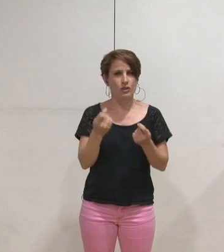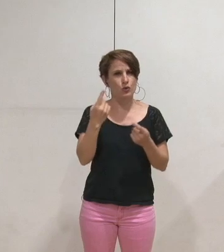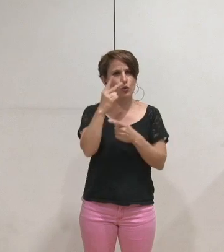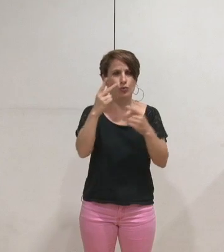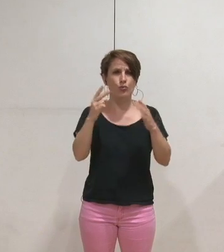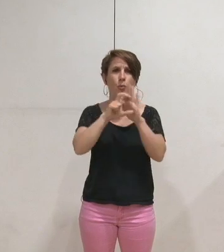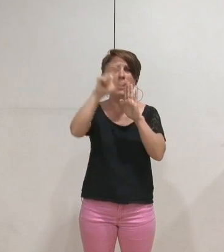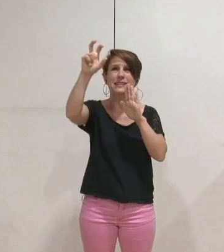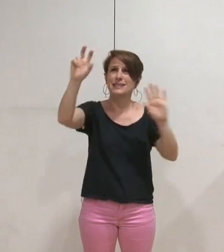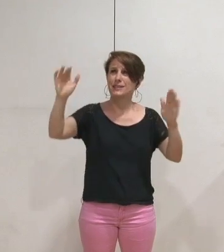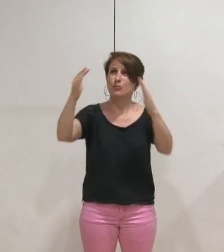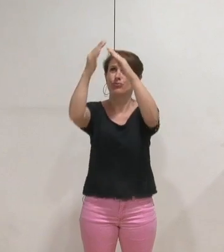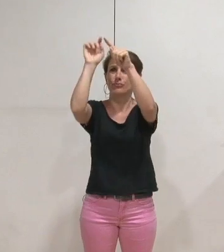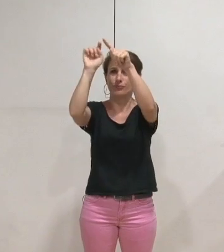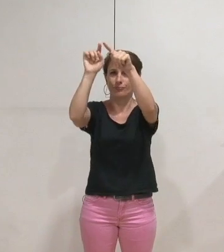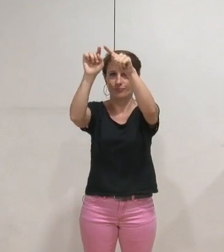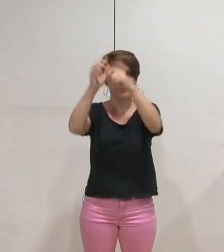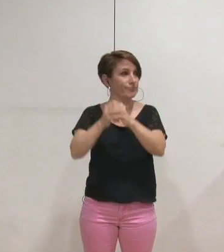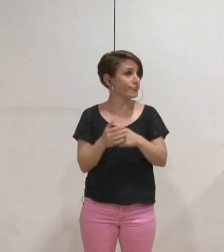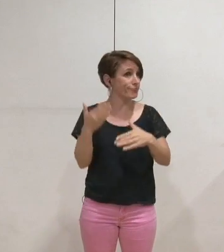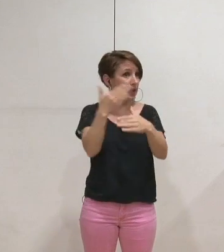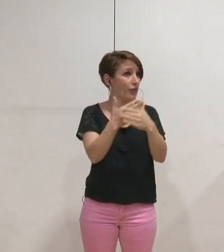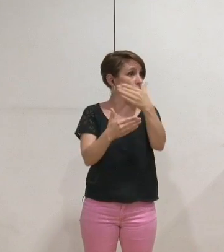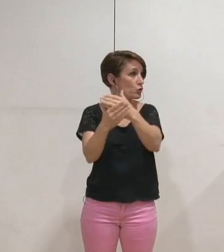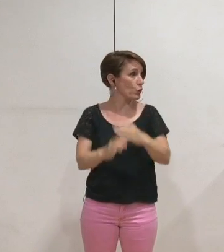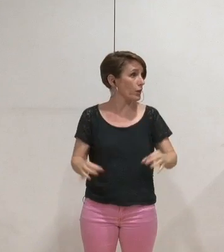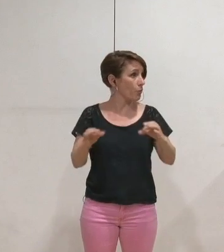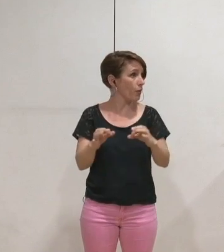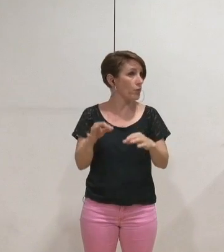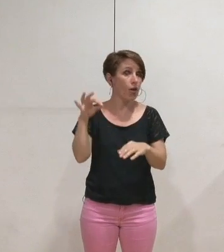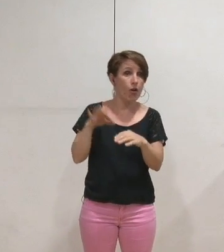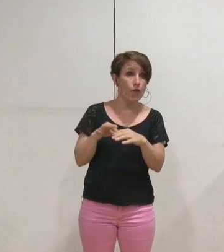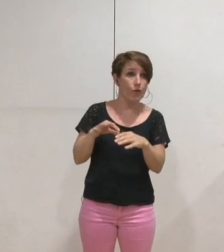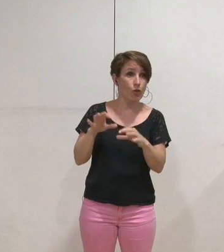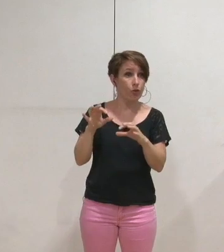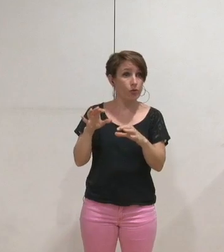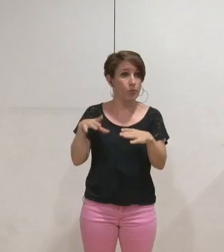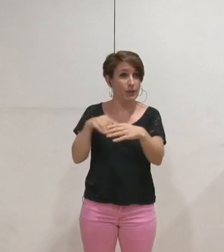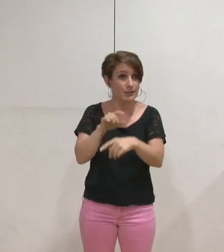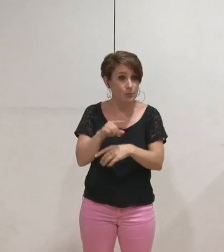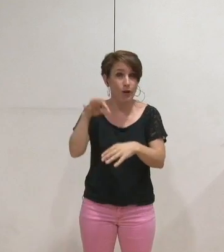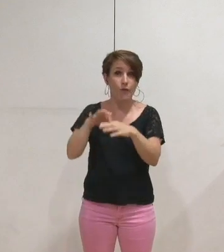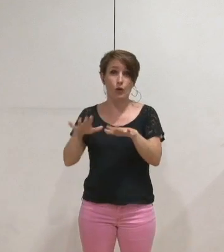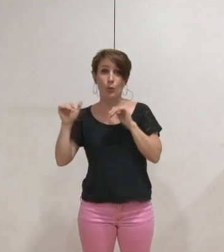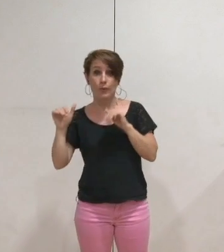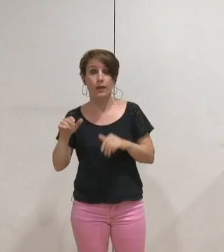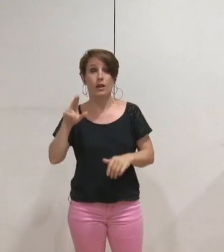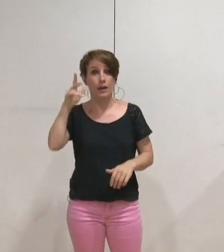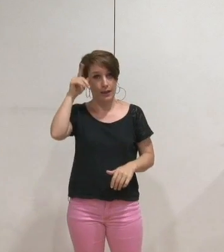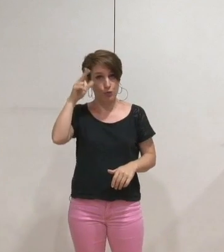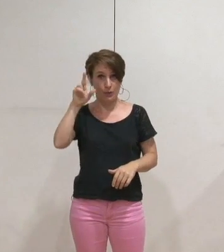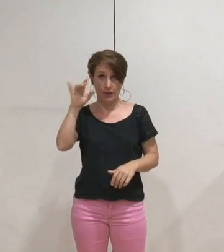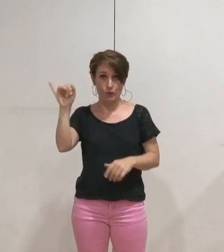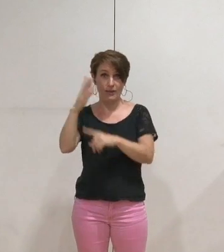Bastille pas d'intervention je la mets au voix qui ne prend pas part au vote qui s'abstient républicain udi société civile